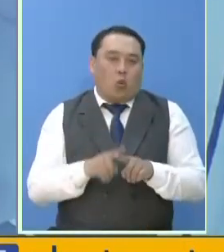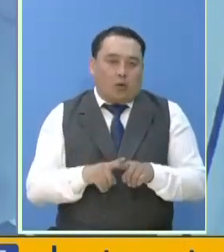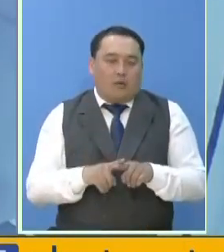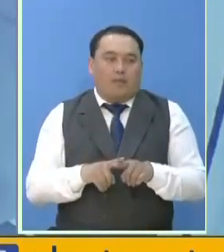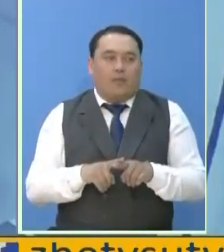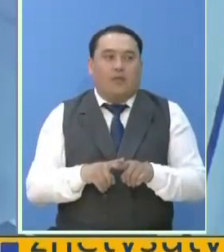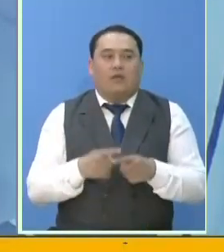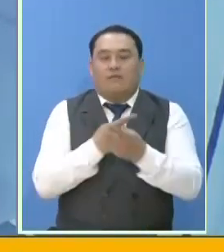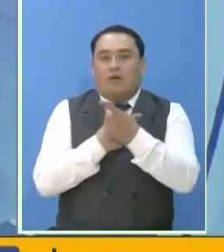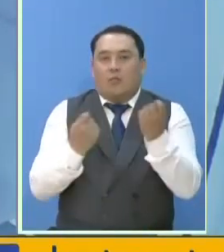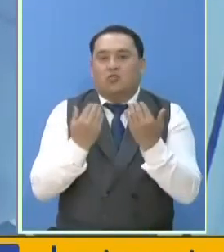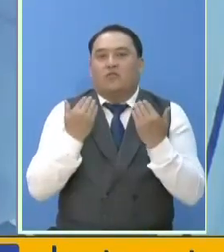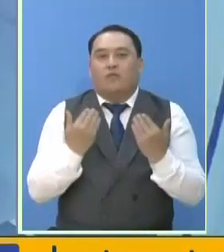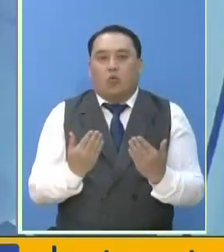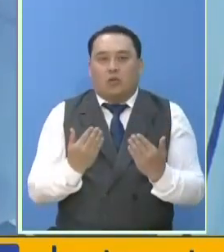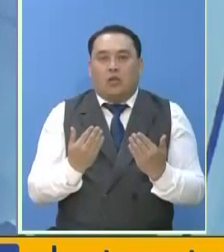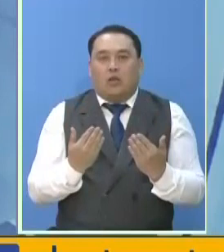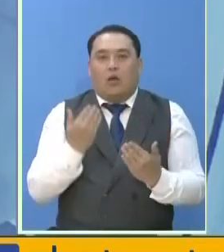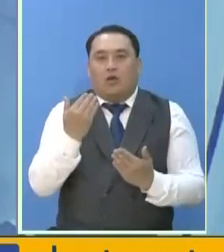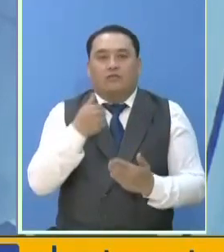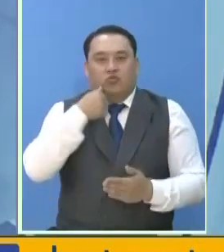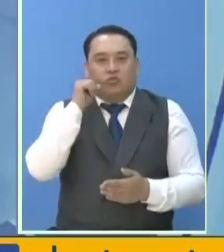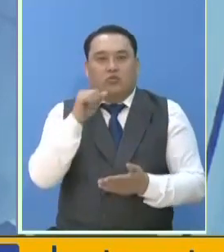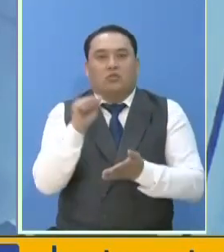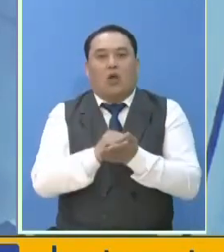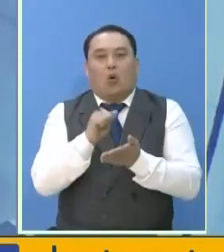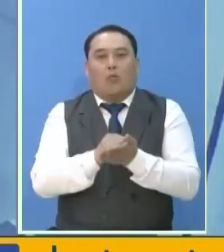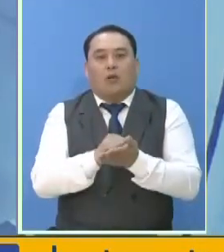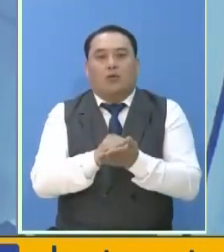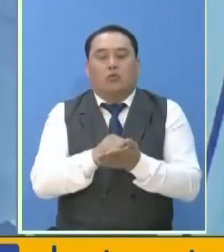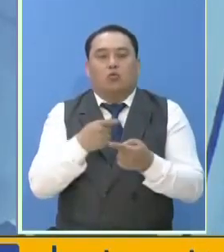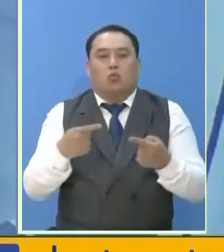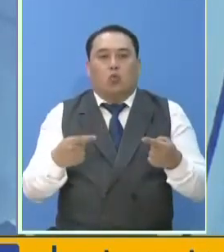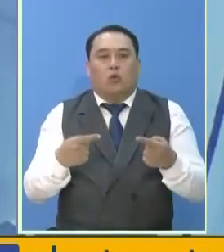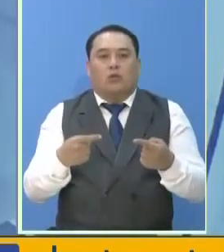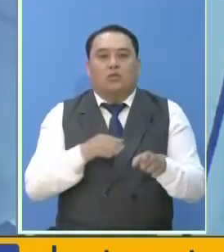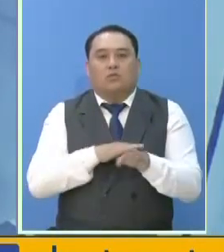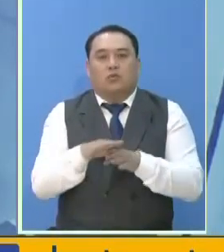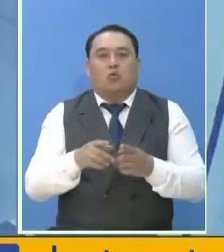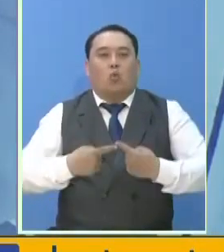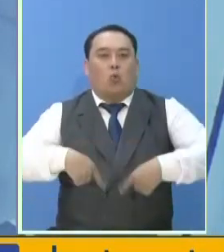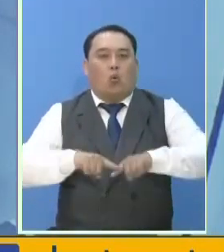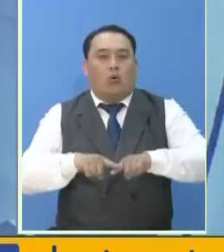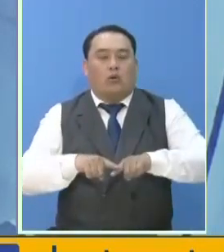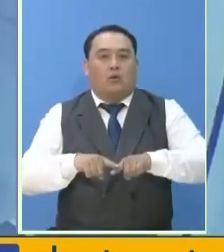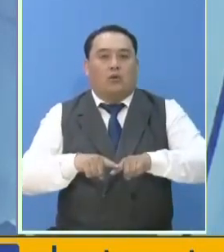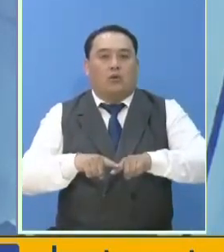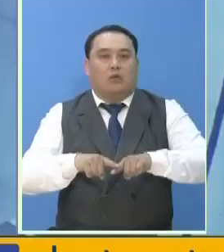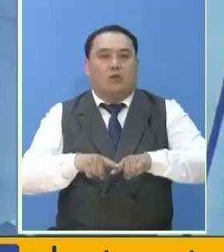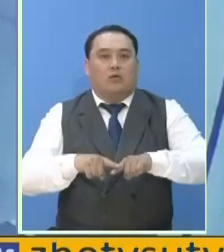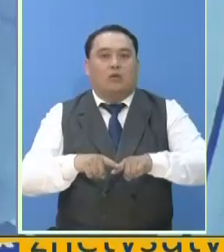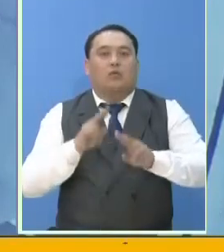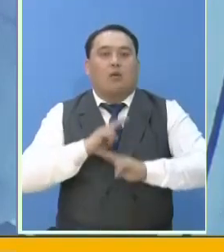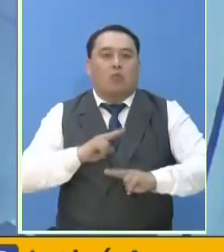мы владеем информацией, что на сегодняшний день она вчера сдала документы на другую позицию, на исполнительскую должность, то ли в кадры